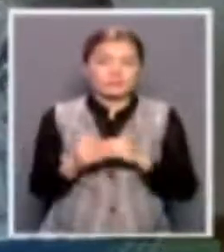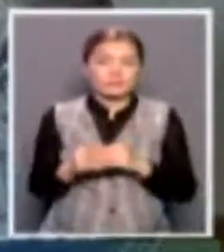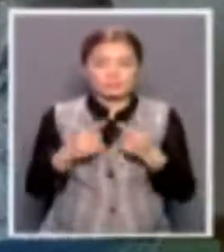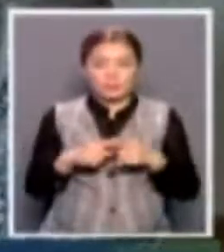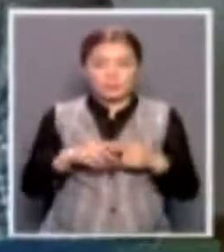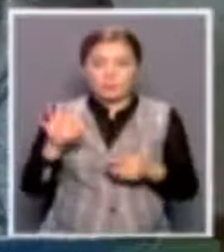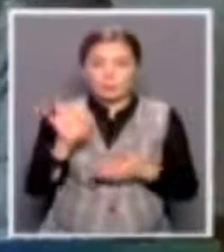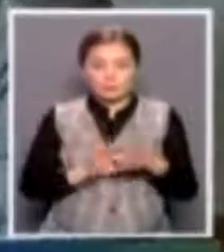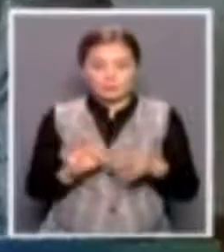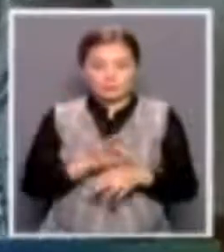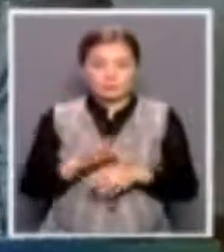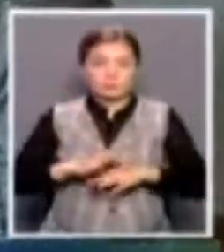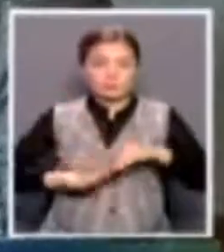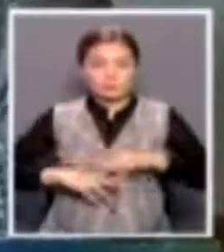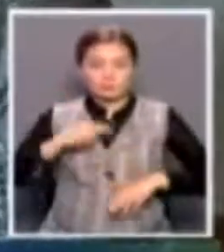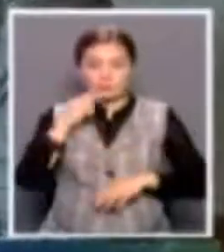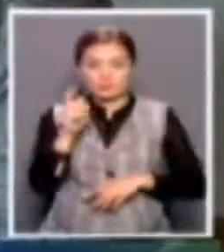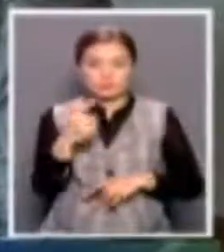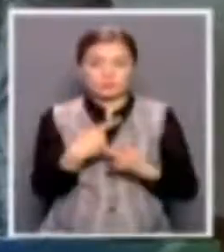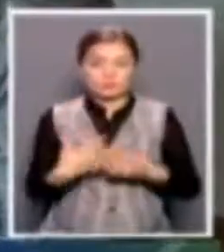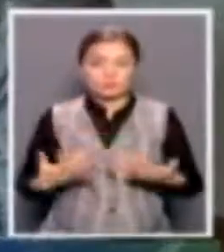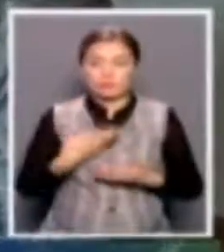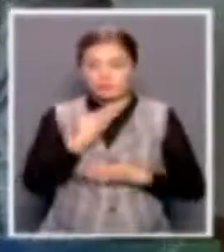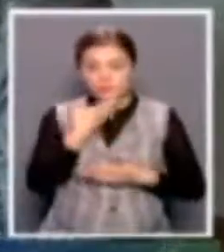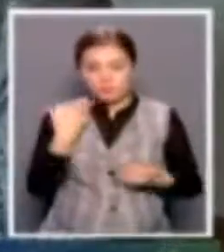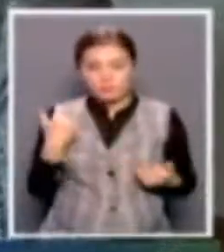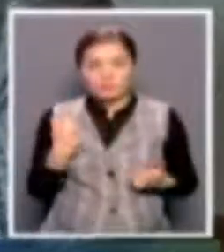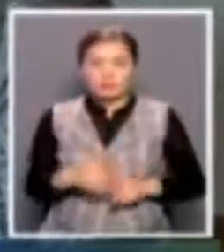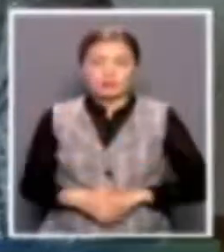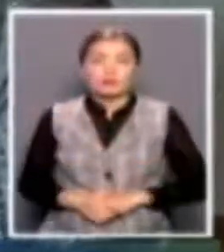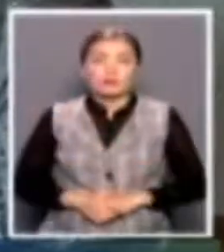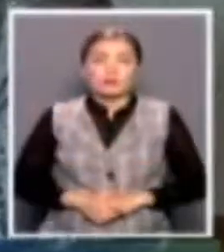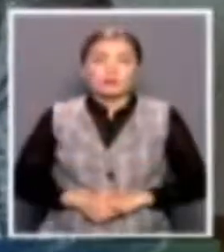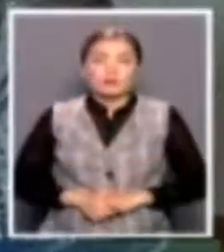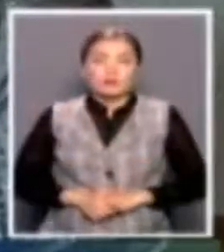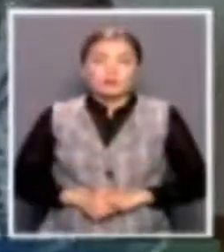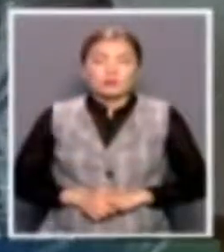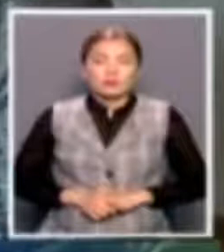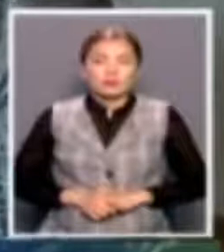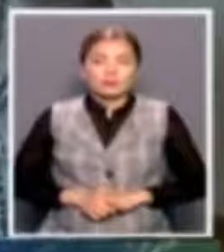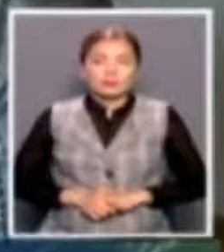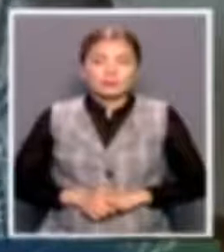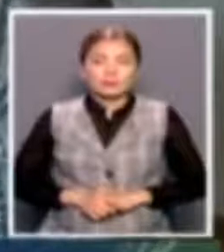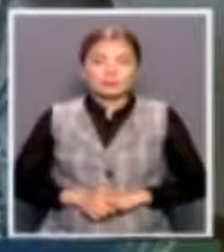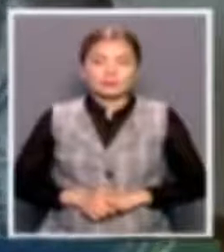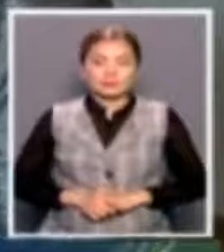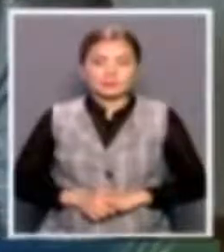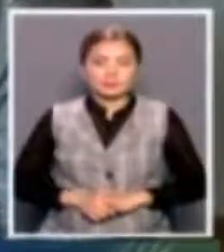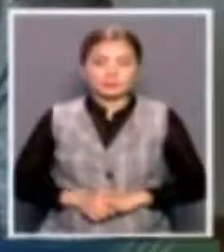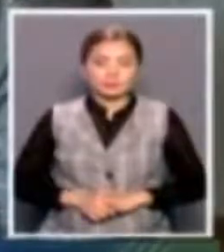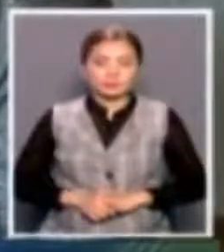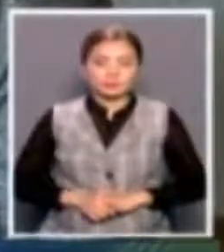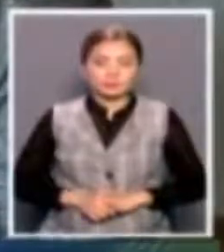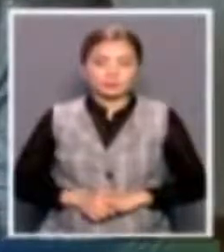пришивное. Здесь ничего нельзя оторвать, ничего нельзя порвать, все пришито накрепко. И то, что